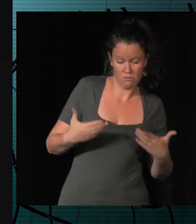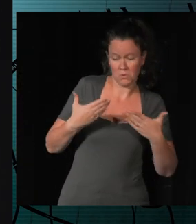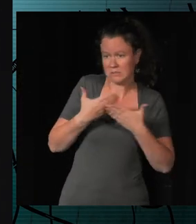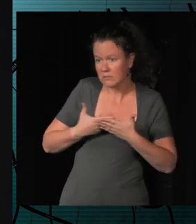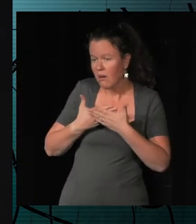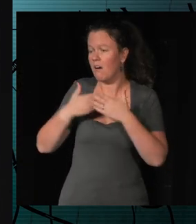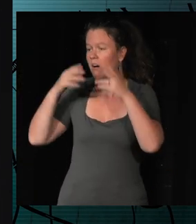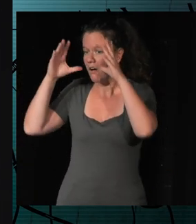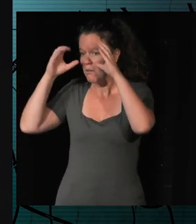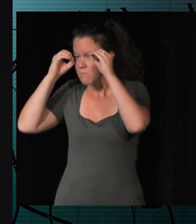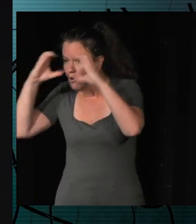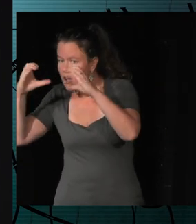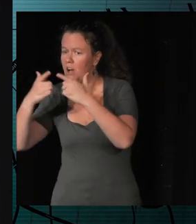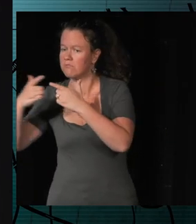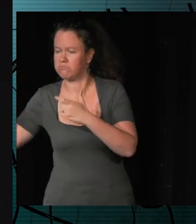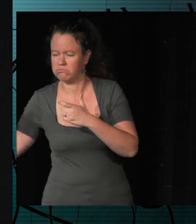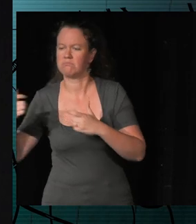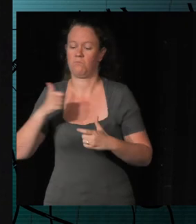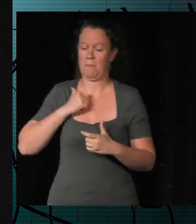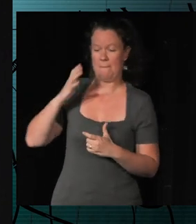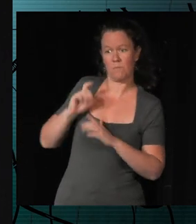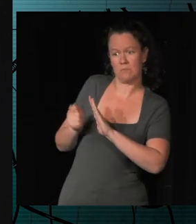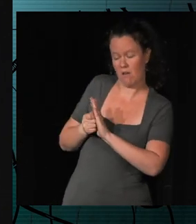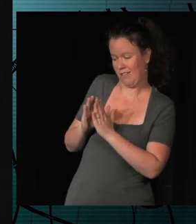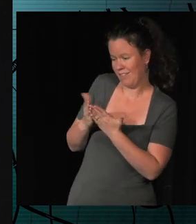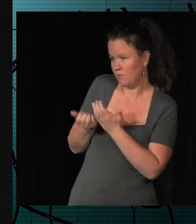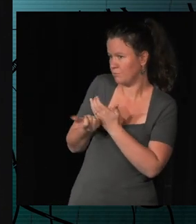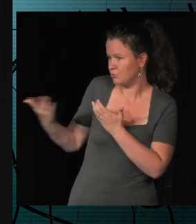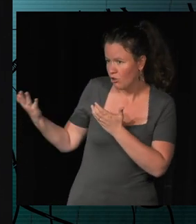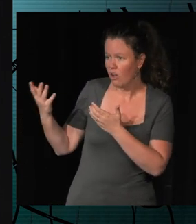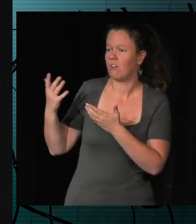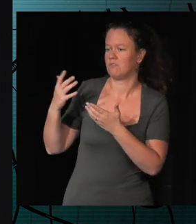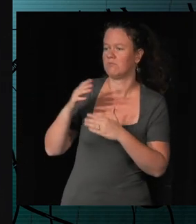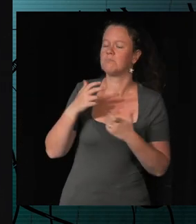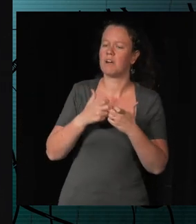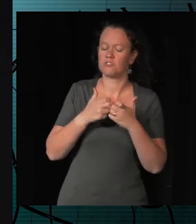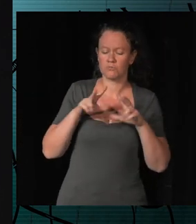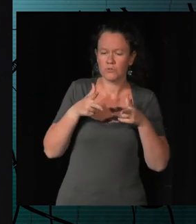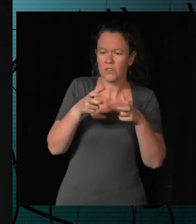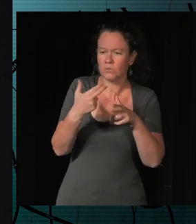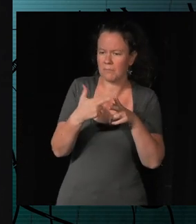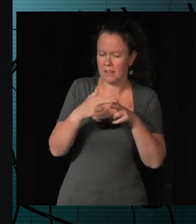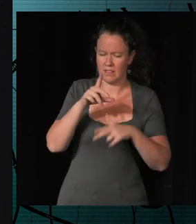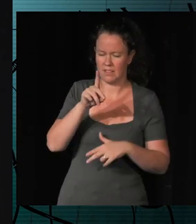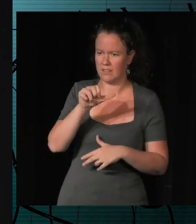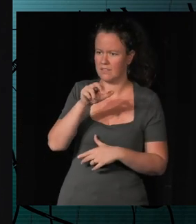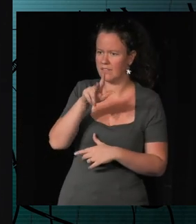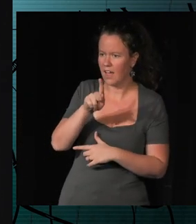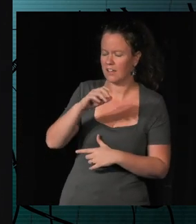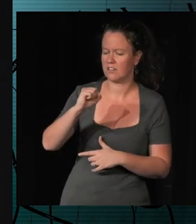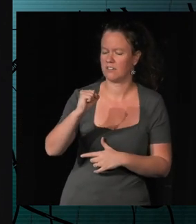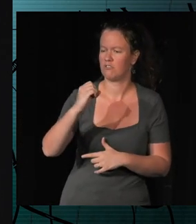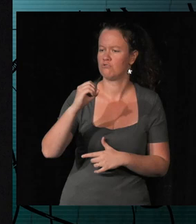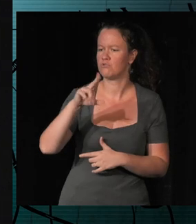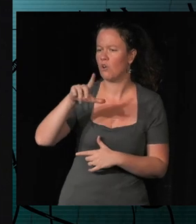choses moi j'ai écrit plusieurs livres d'analy de jeux vidéo donc sur les séries Dark Souls sur sur les jeux de Fumito Weda donc